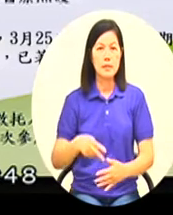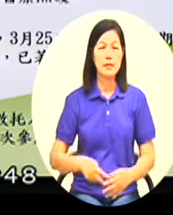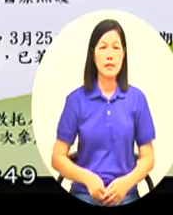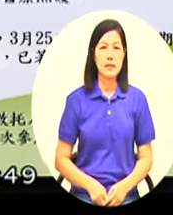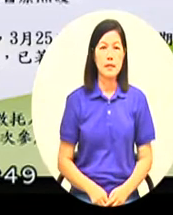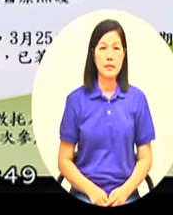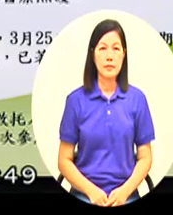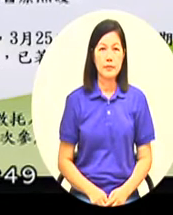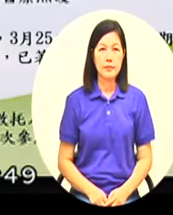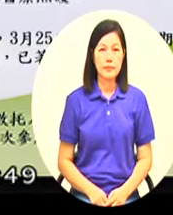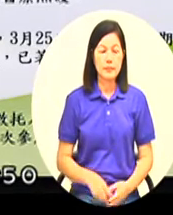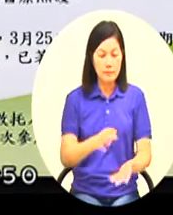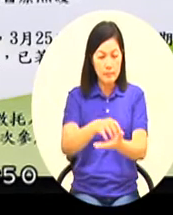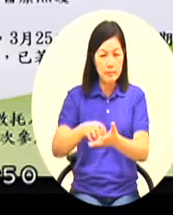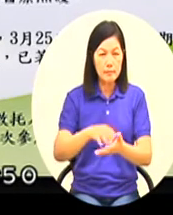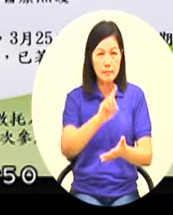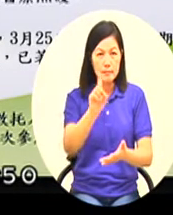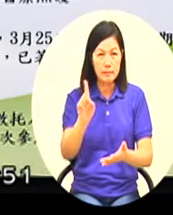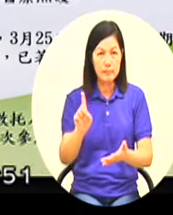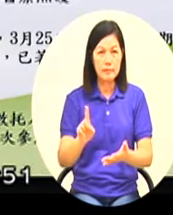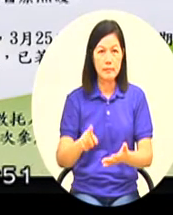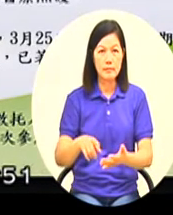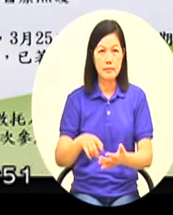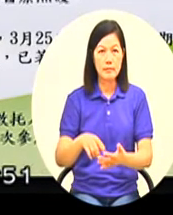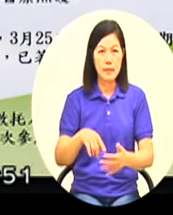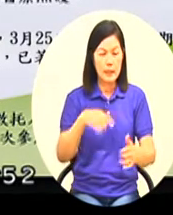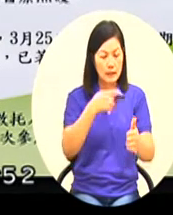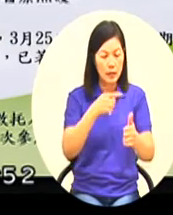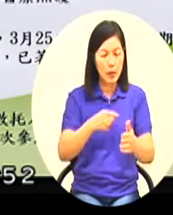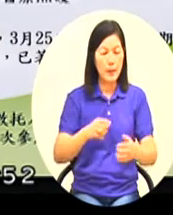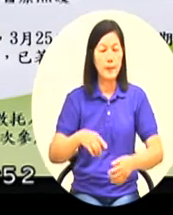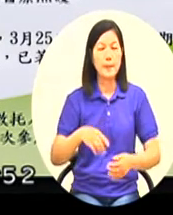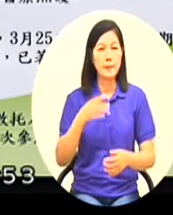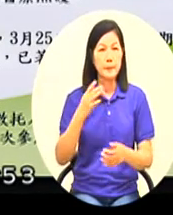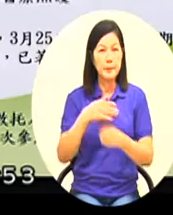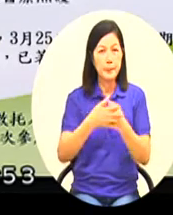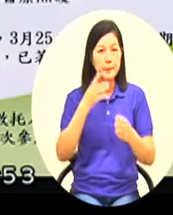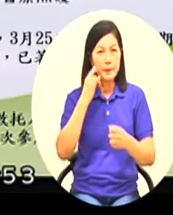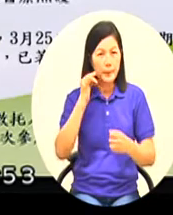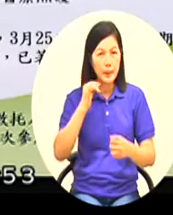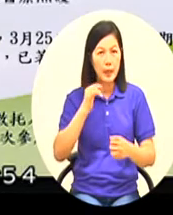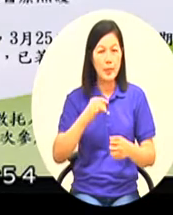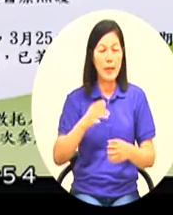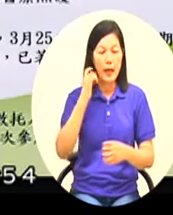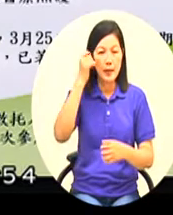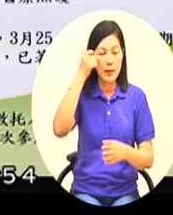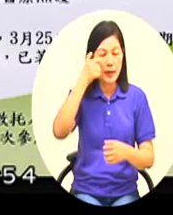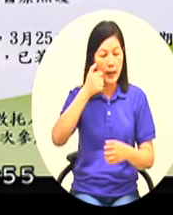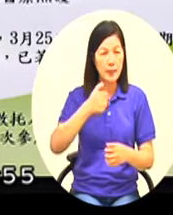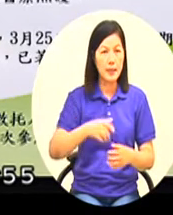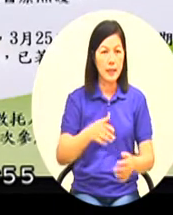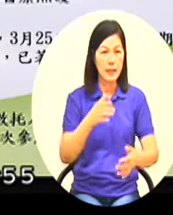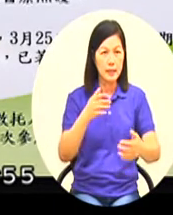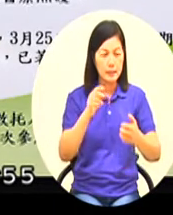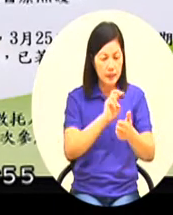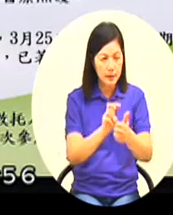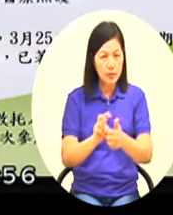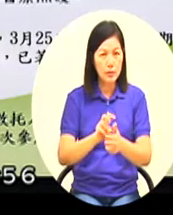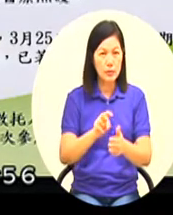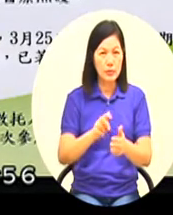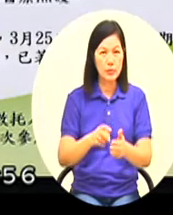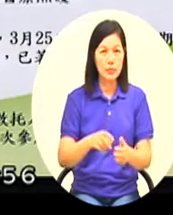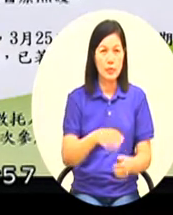等这些。那办理的包括教托人员、保姆、新住民、隔代教养及一般民众，总共超过